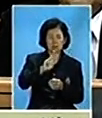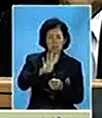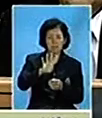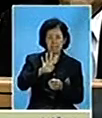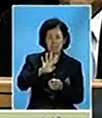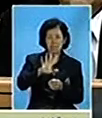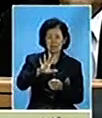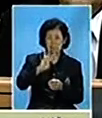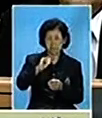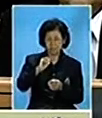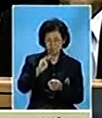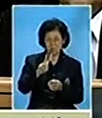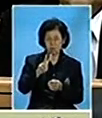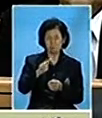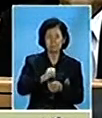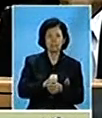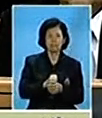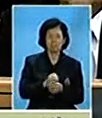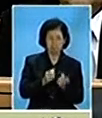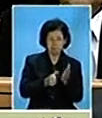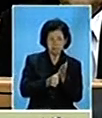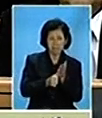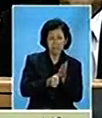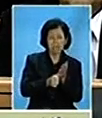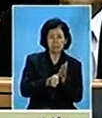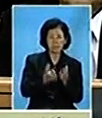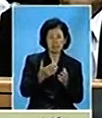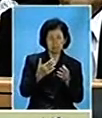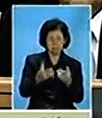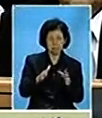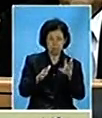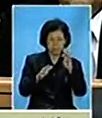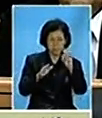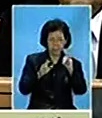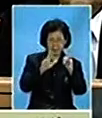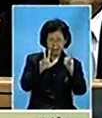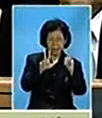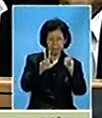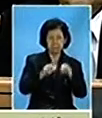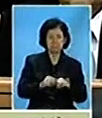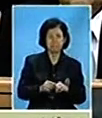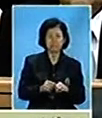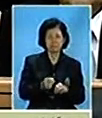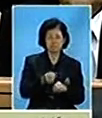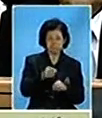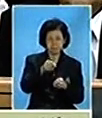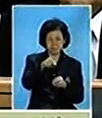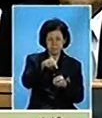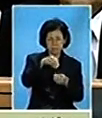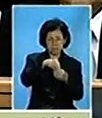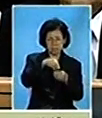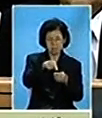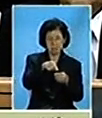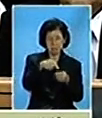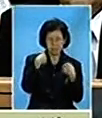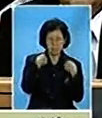หนดนิยามการแพทย์แผนไทยไว้ในมาตรา3เนี่ยนะครับในนั้นน่ะมันจะมีข้อความว่าห